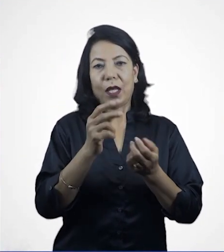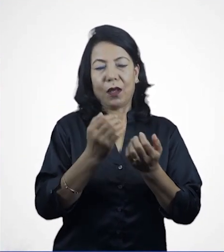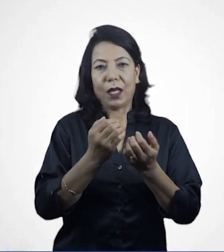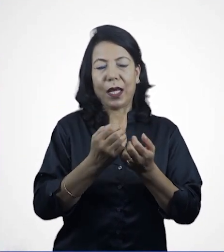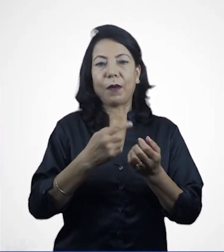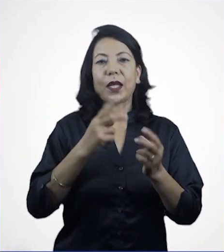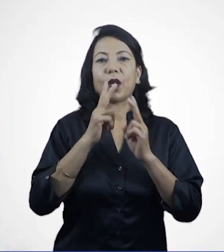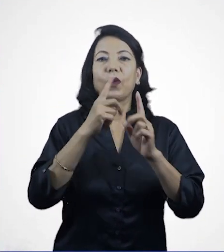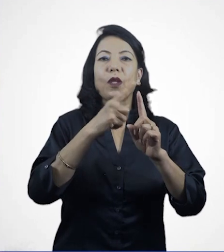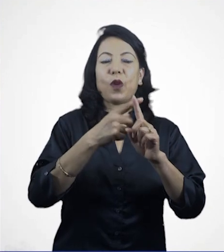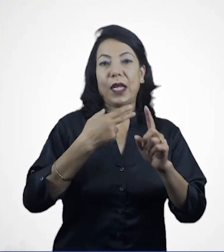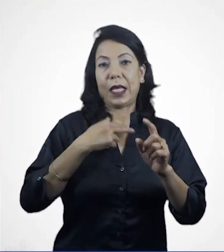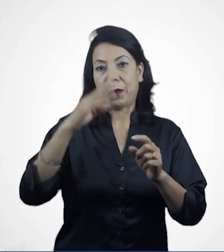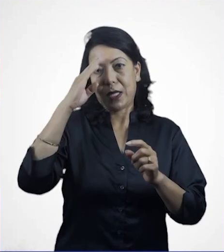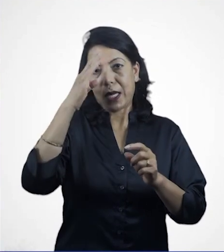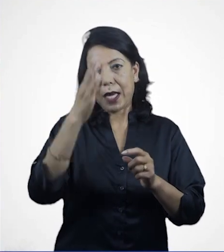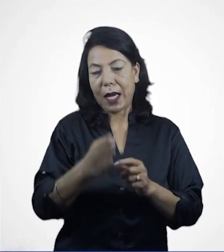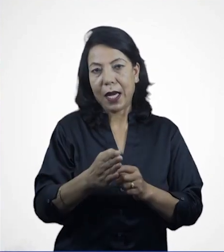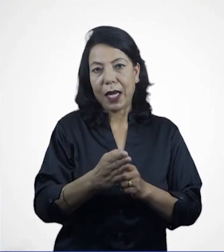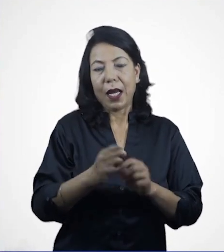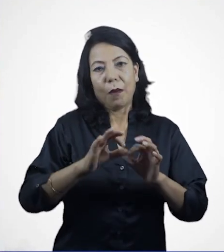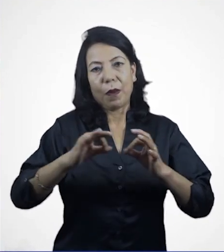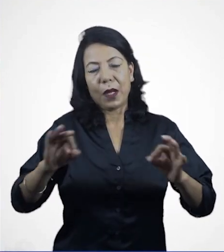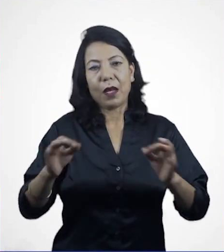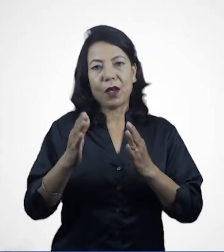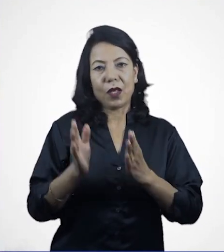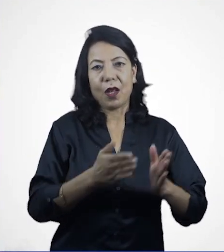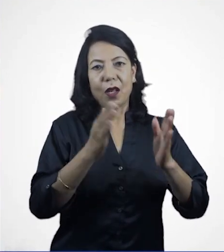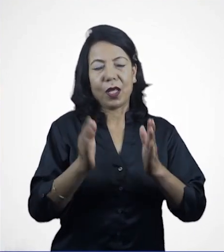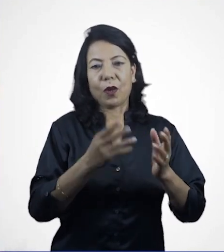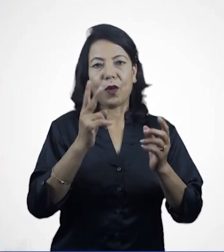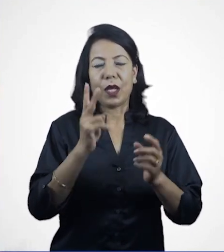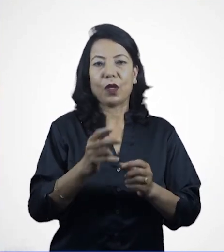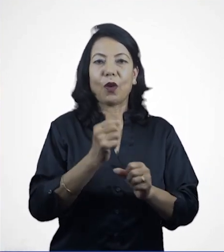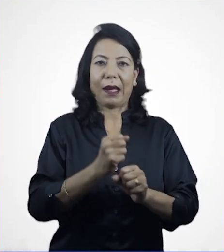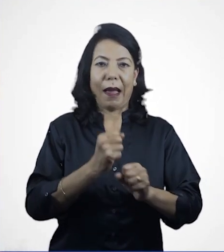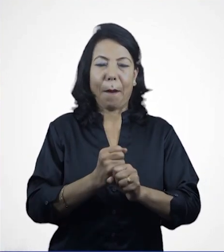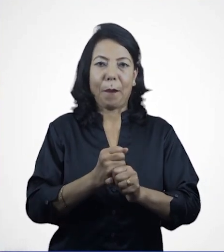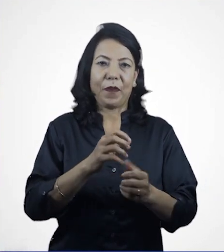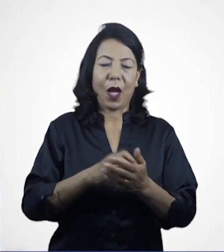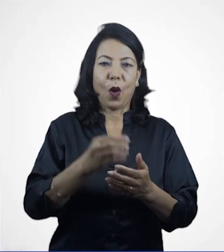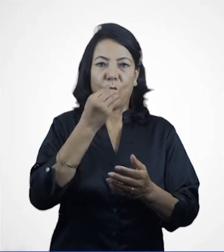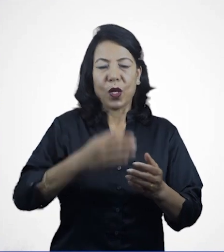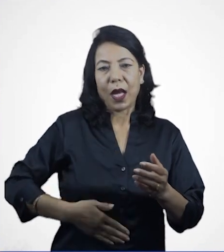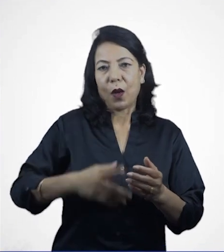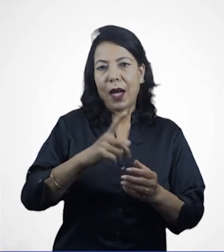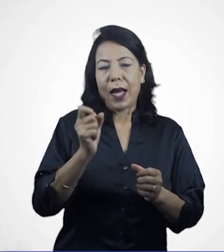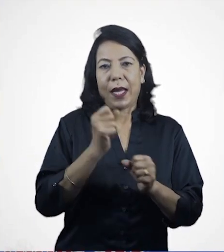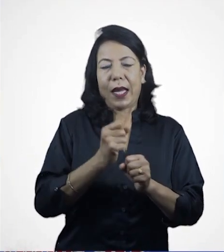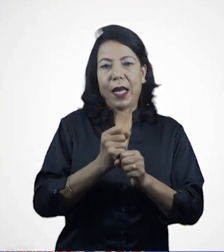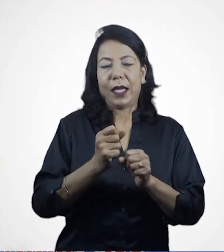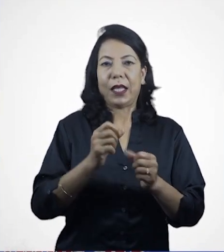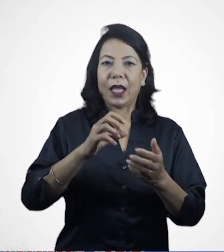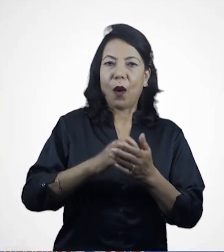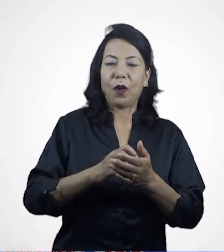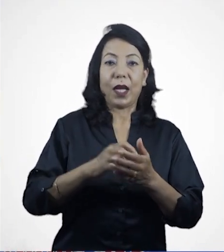मक्या जोडना छाहांच भने, सर्कार्ले बिविन्न चरनको इस कार्यास स्थल रोजगार को लागे कार्यास स्थलने